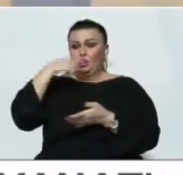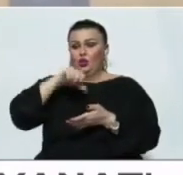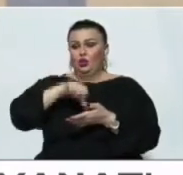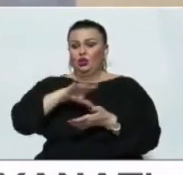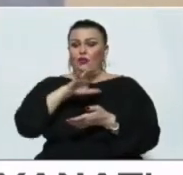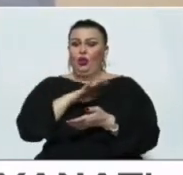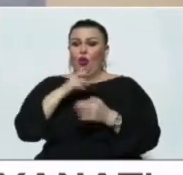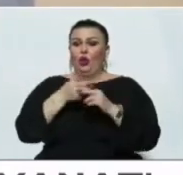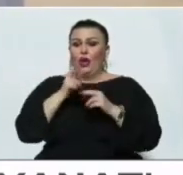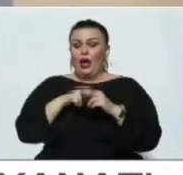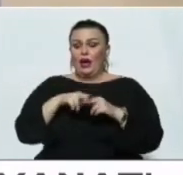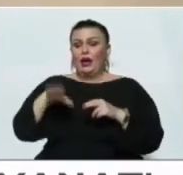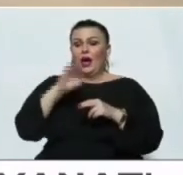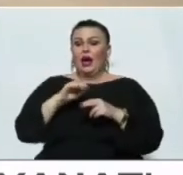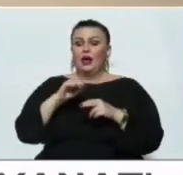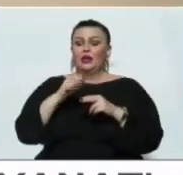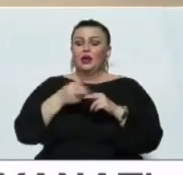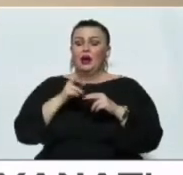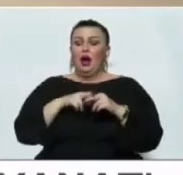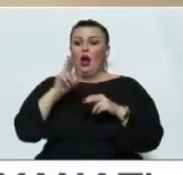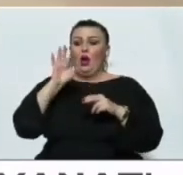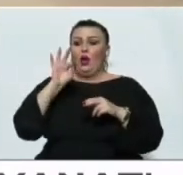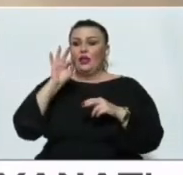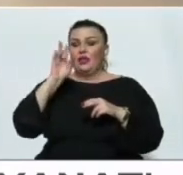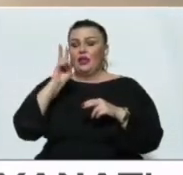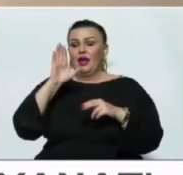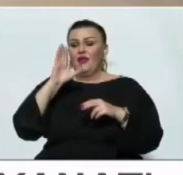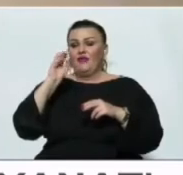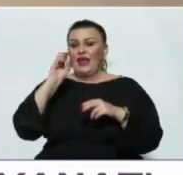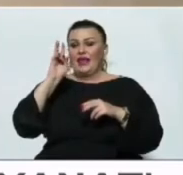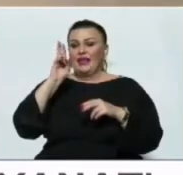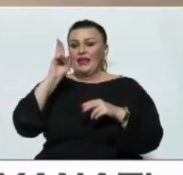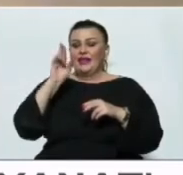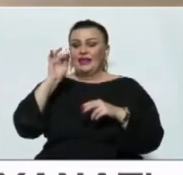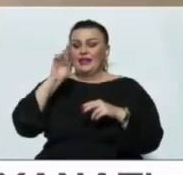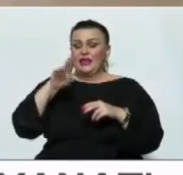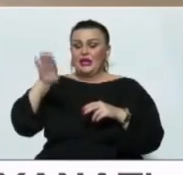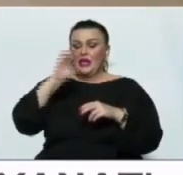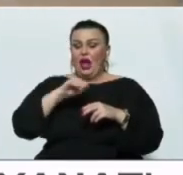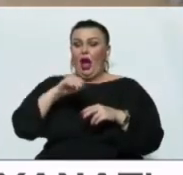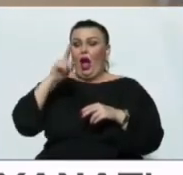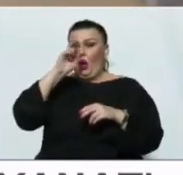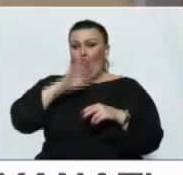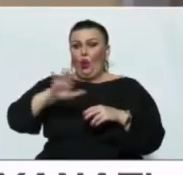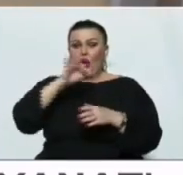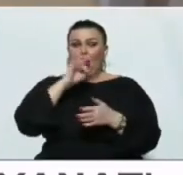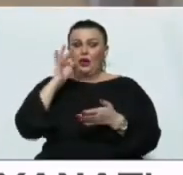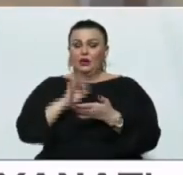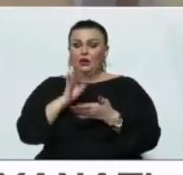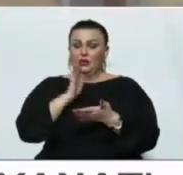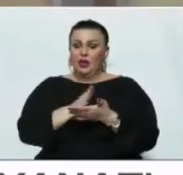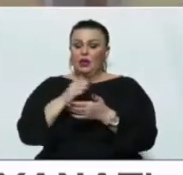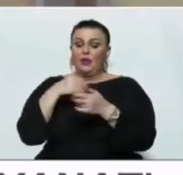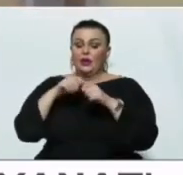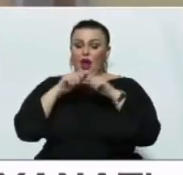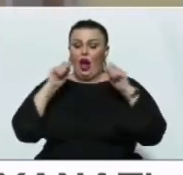olaraq konvensiyaya ratifikasiya edərək hər bir ölkə üzərinə müəyyən bir öhdəliyi götürür. Və burada biz